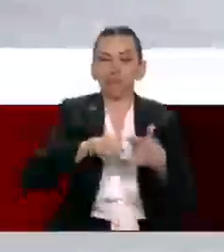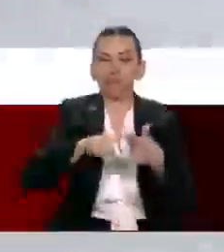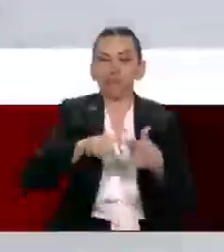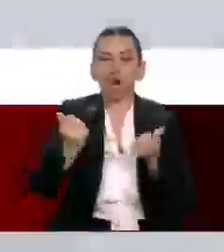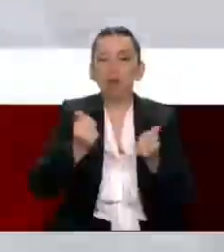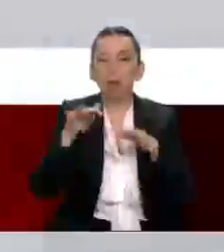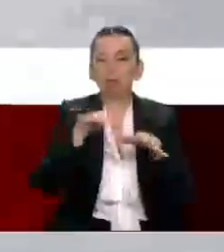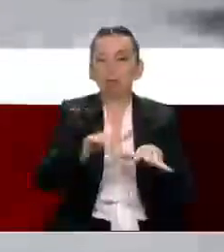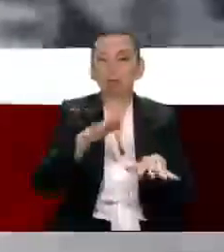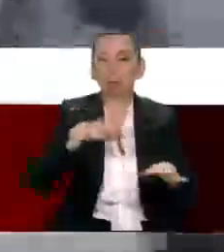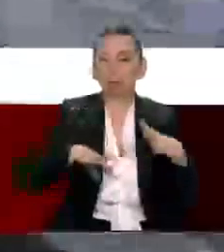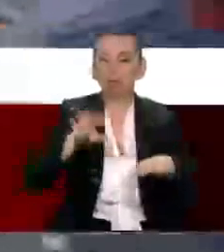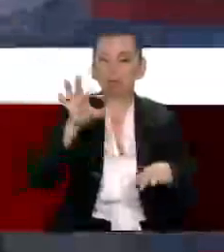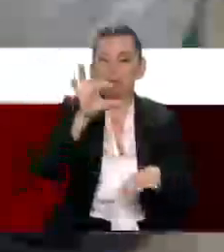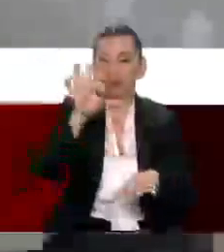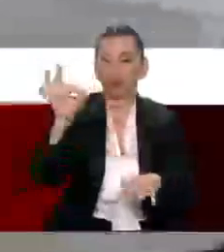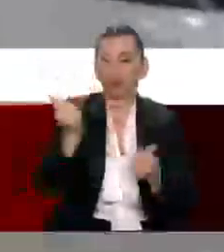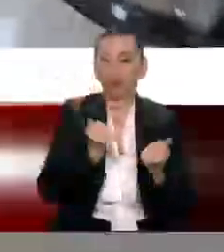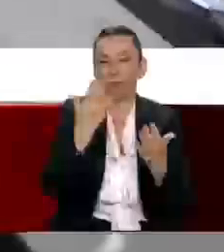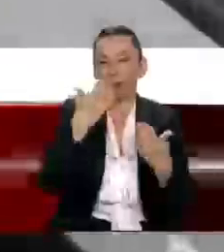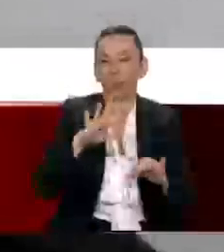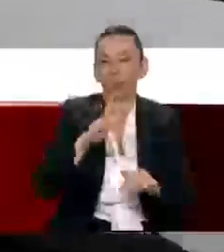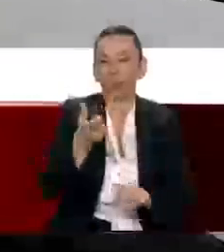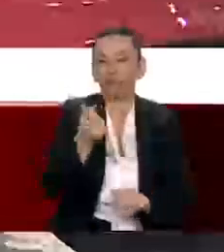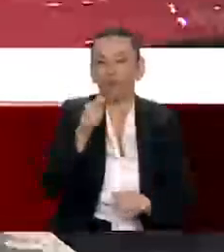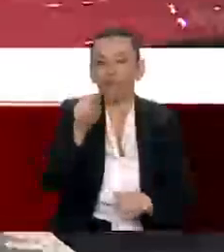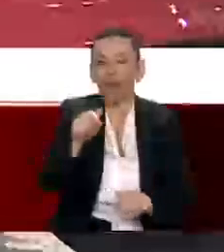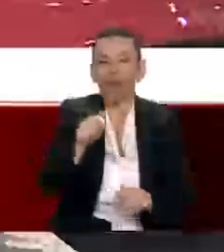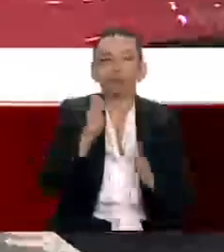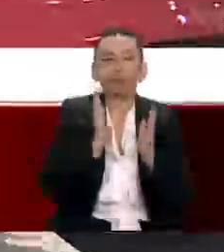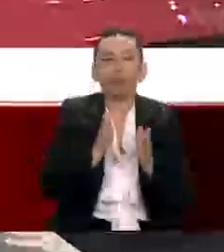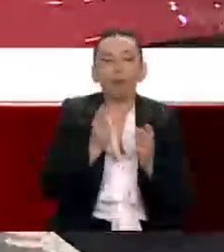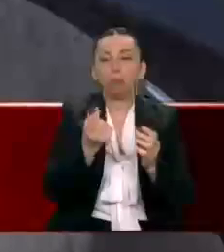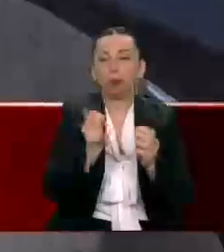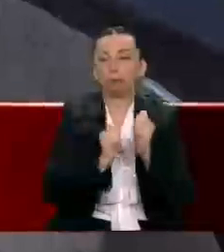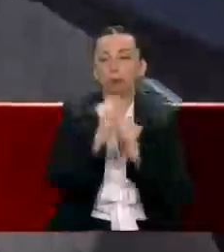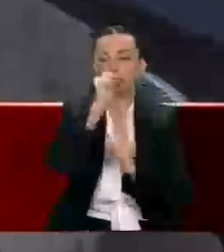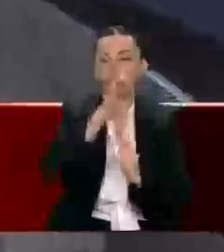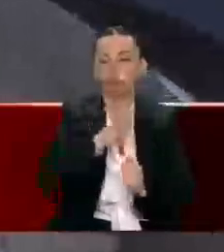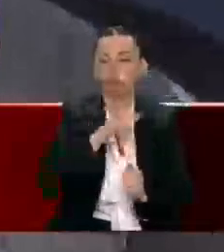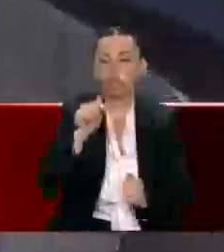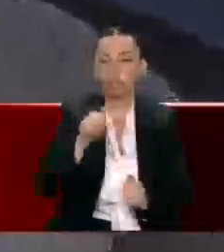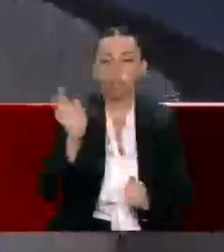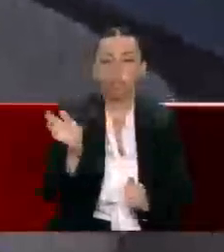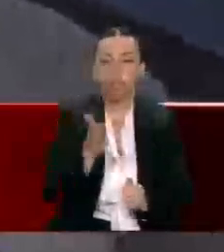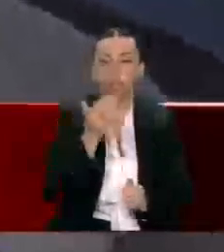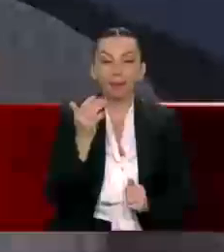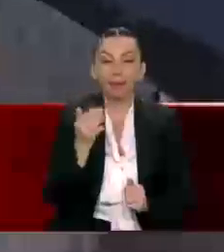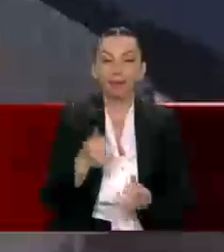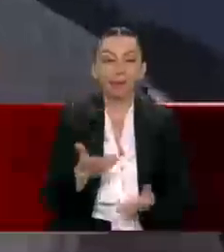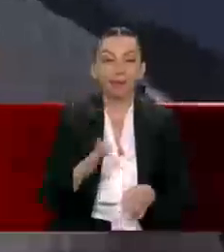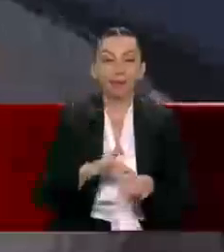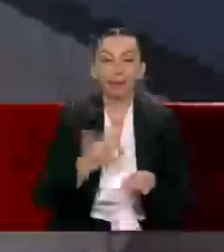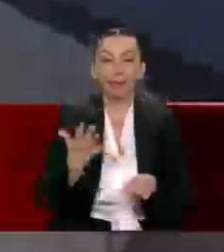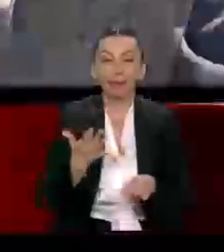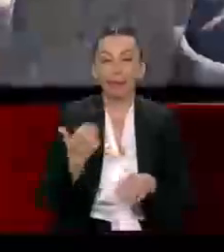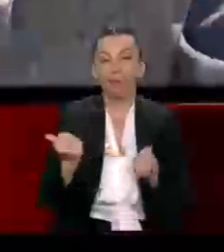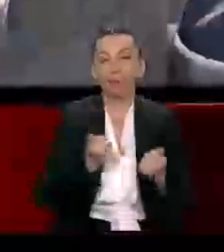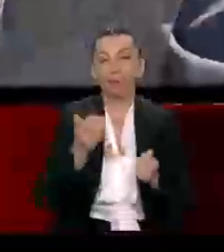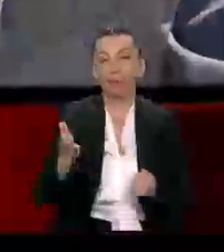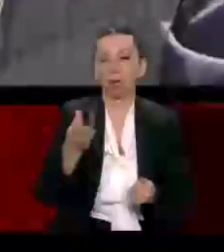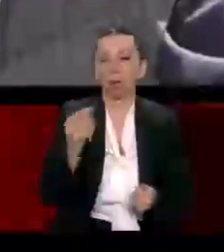ele talep çok çünkü sıfır otomobil bulunamıyor. Fiyatları ise sürekli yükseliyor. Şu an için en gözde yatırım aracı ne yazık ki